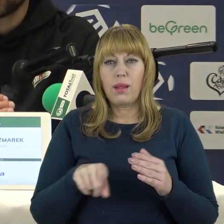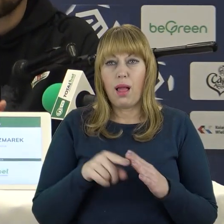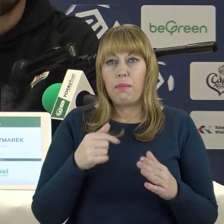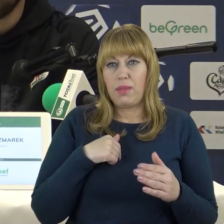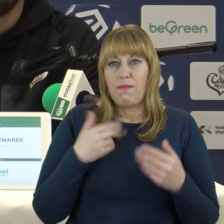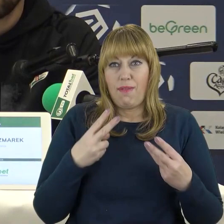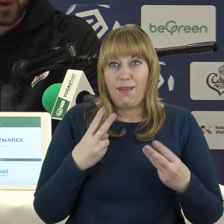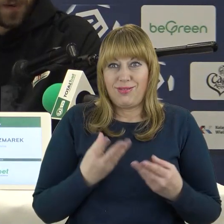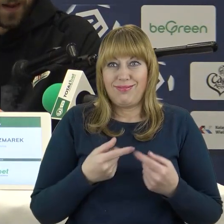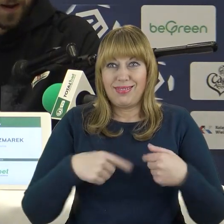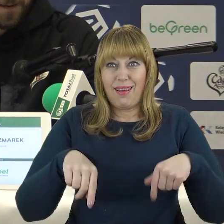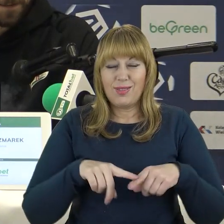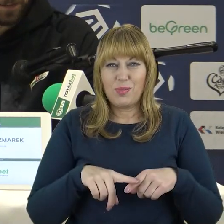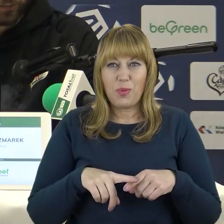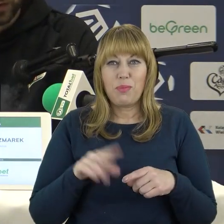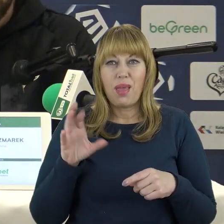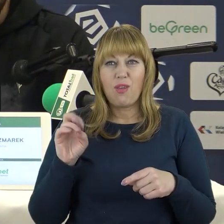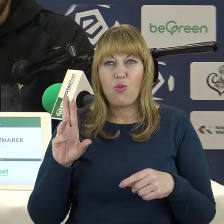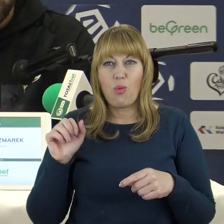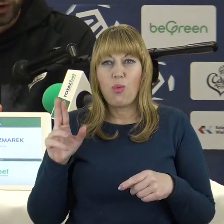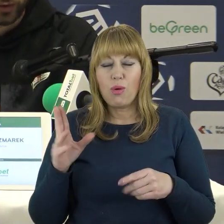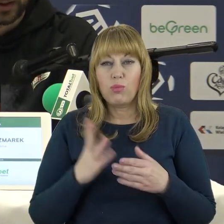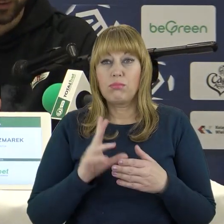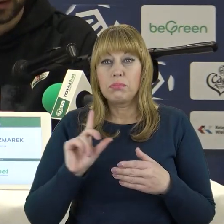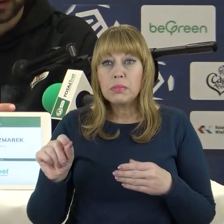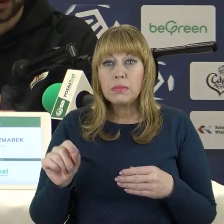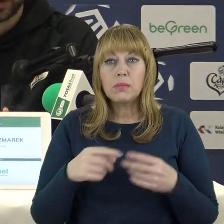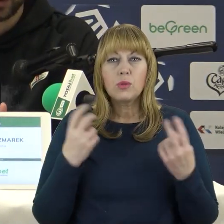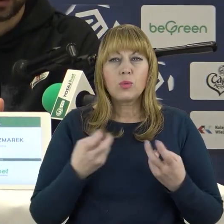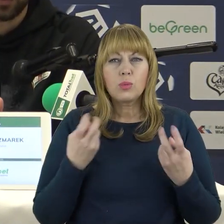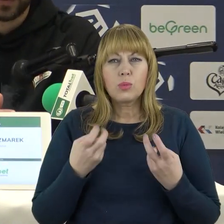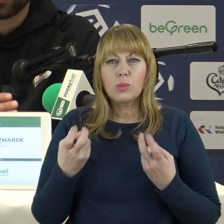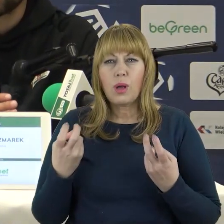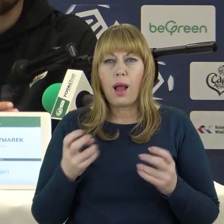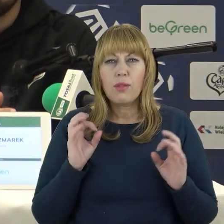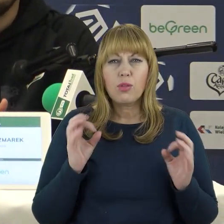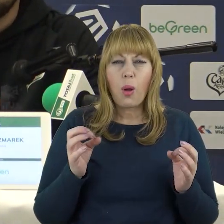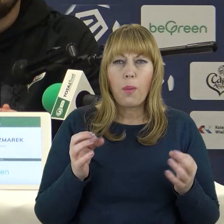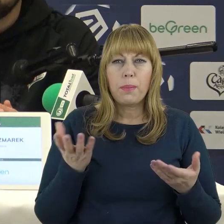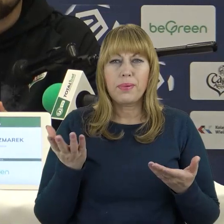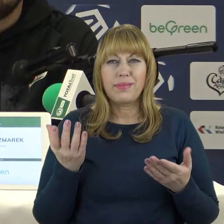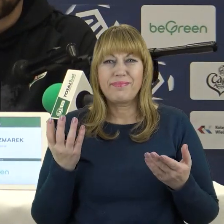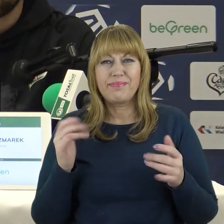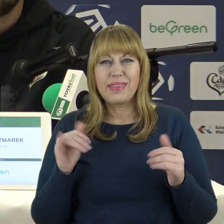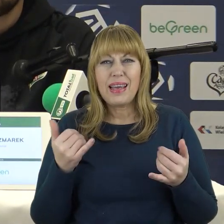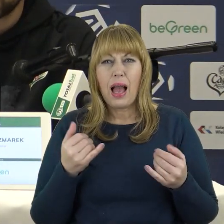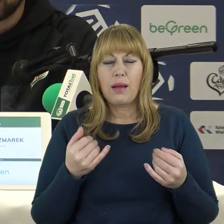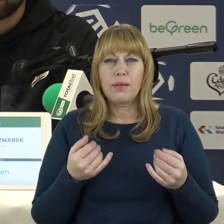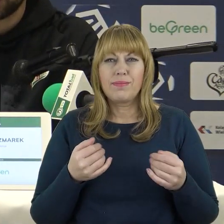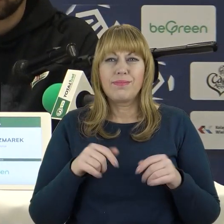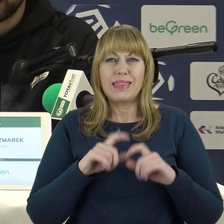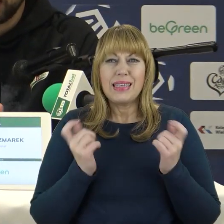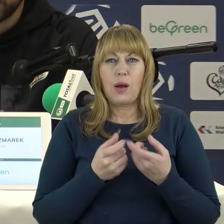naszego sztabu, to szukaliśmy dobrego rozwiązania, żeby po prostu skompletować